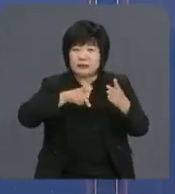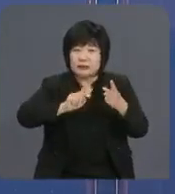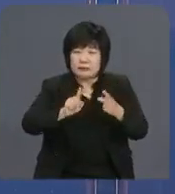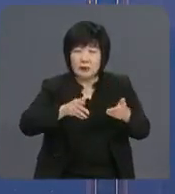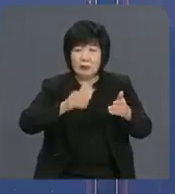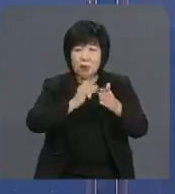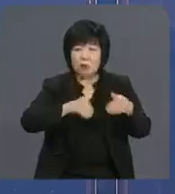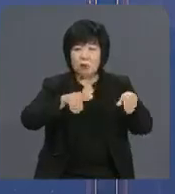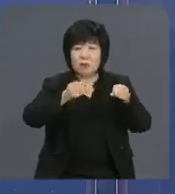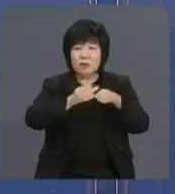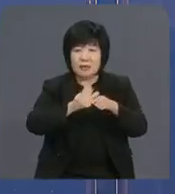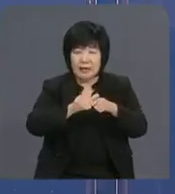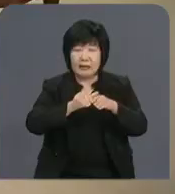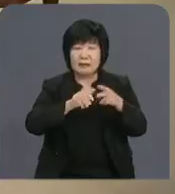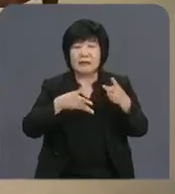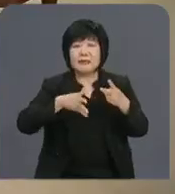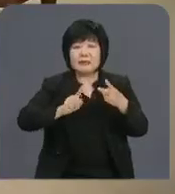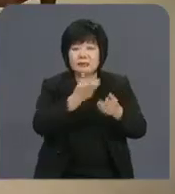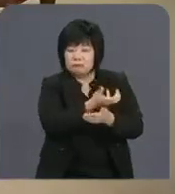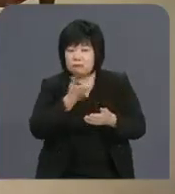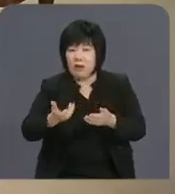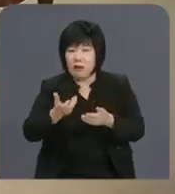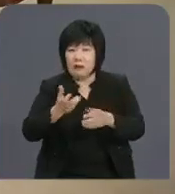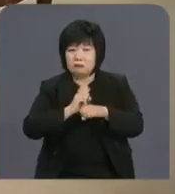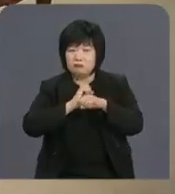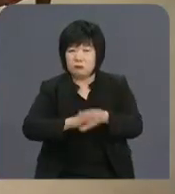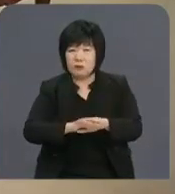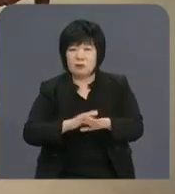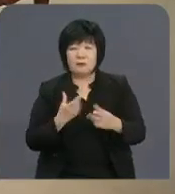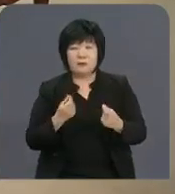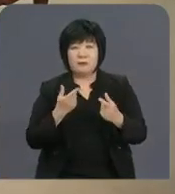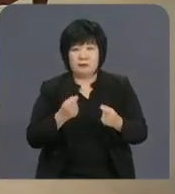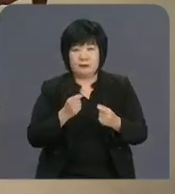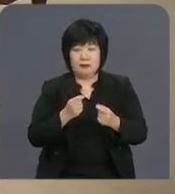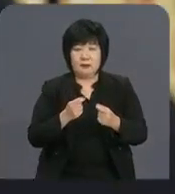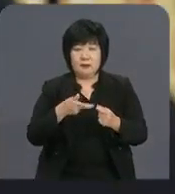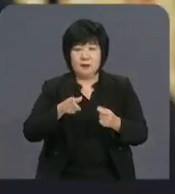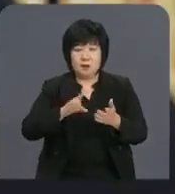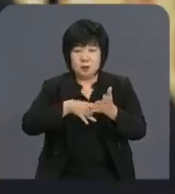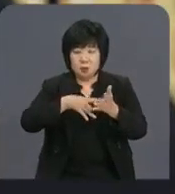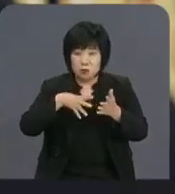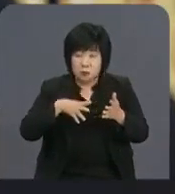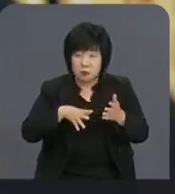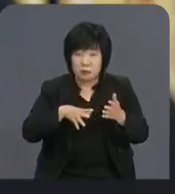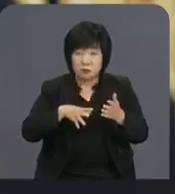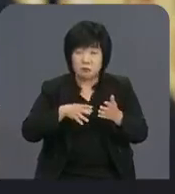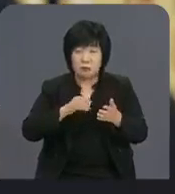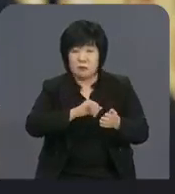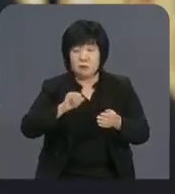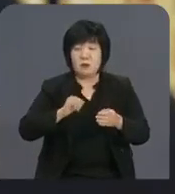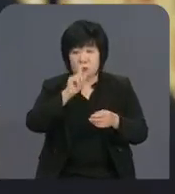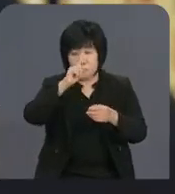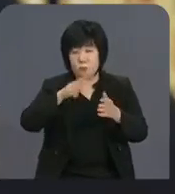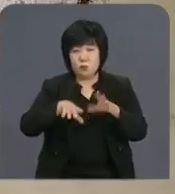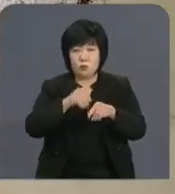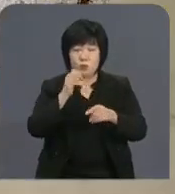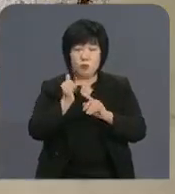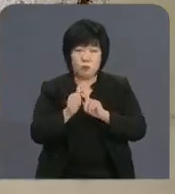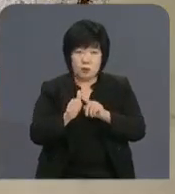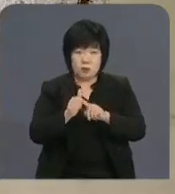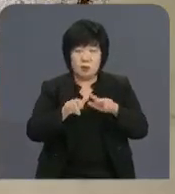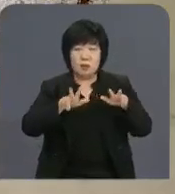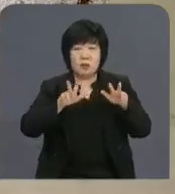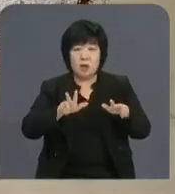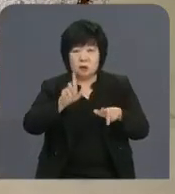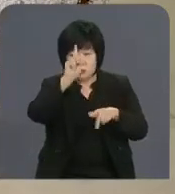사실상 물 건너간 상황 정세균 총리는 지난달 준비 기간이 상당히 걸린다 며 사실상 현 정권